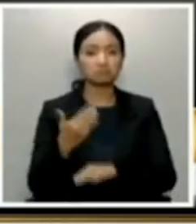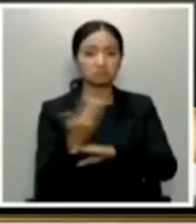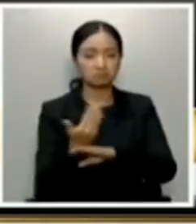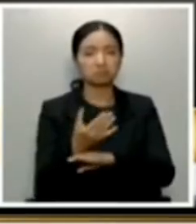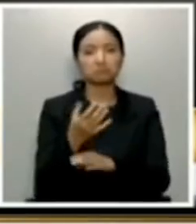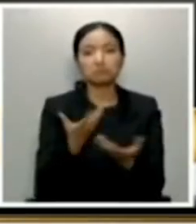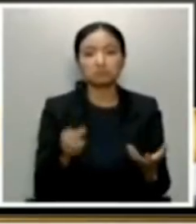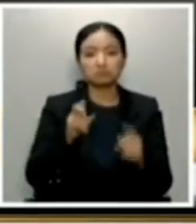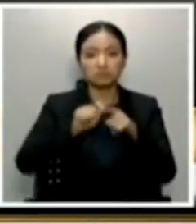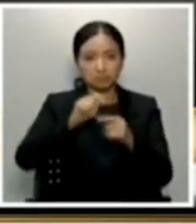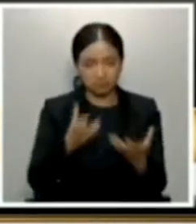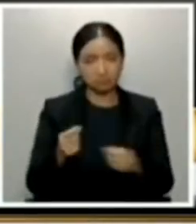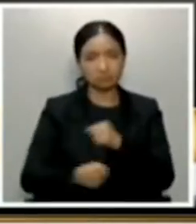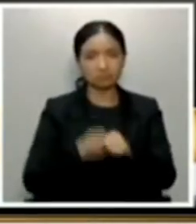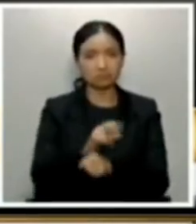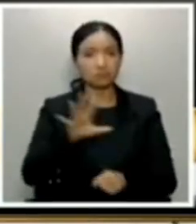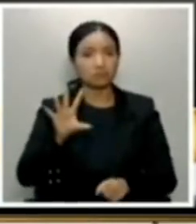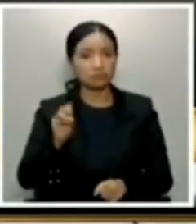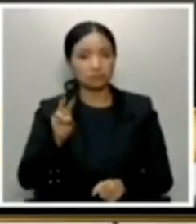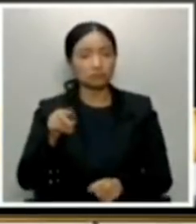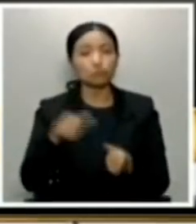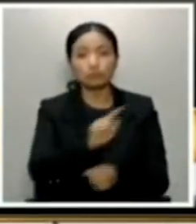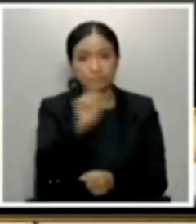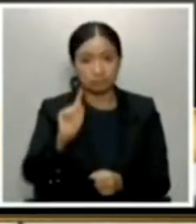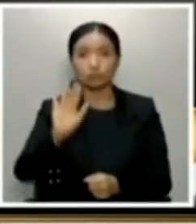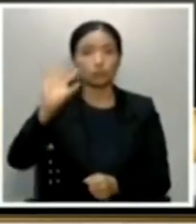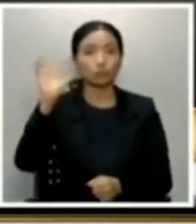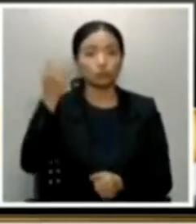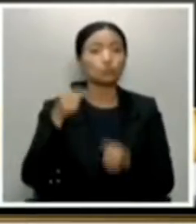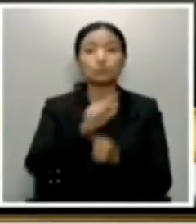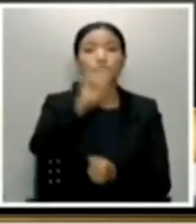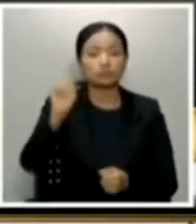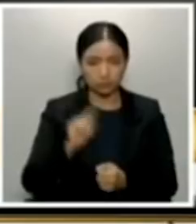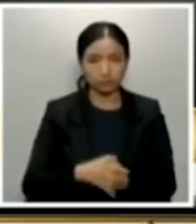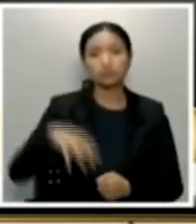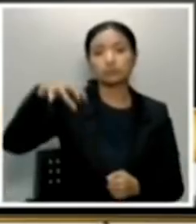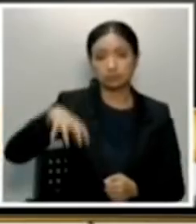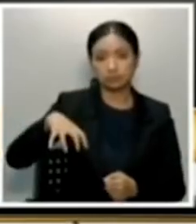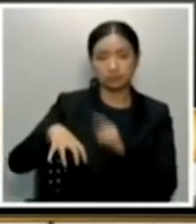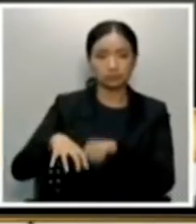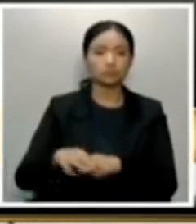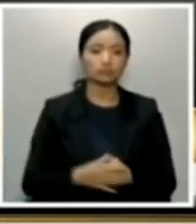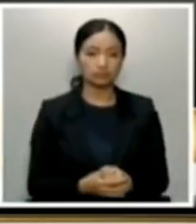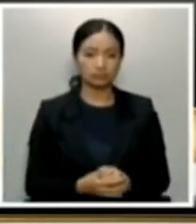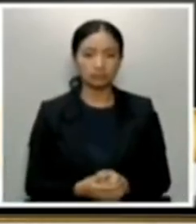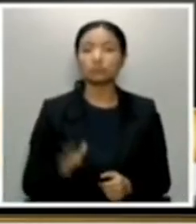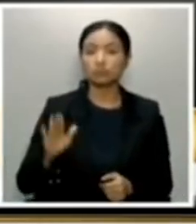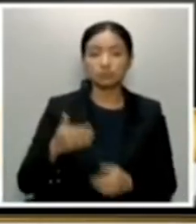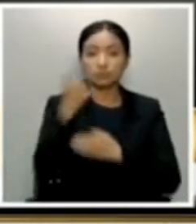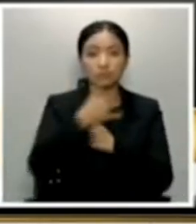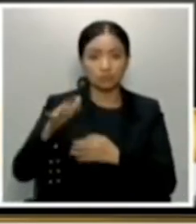ปี2562อยู่ตรงไหนของโลกองค์กรสื่อไร้พรมแดนนะคะ Reporters Without